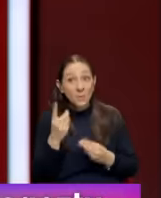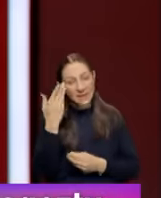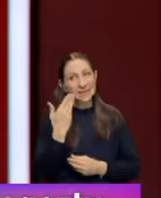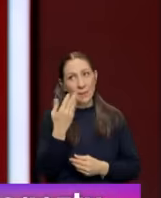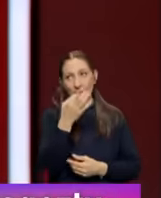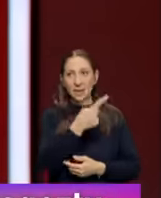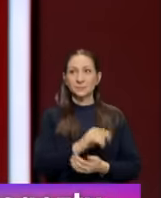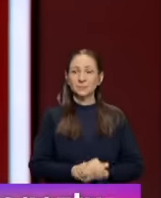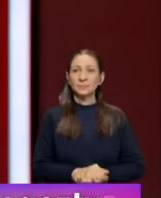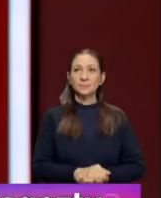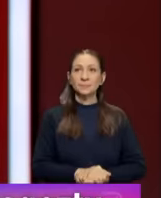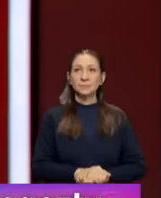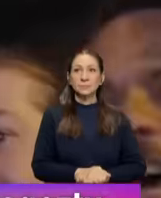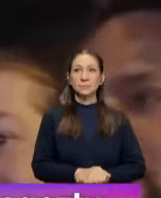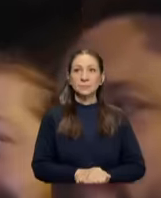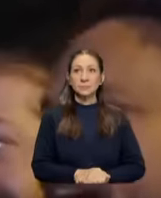izleyelim